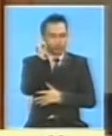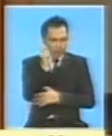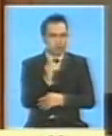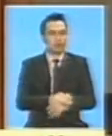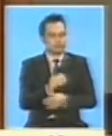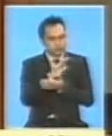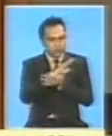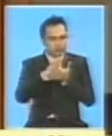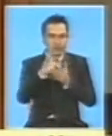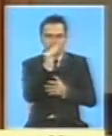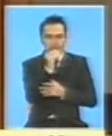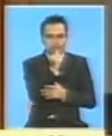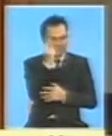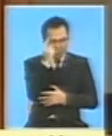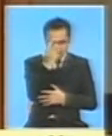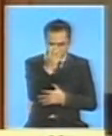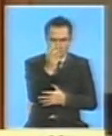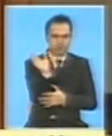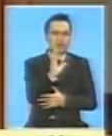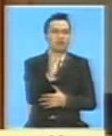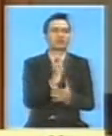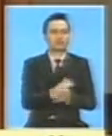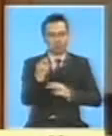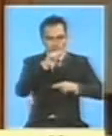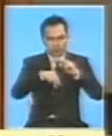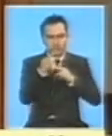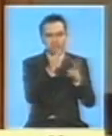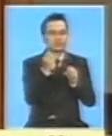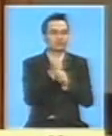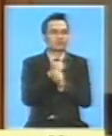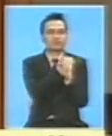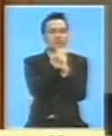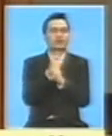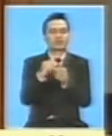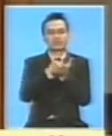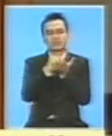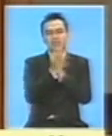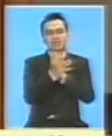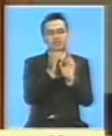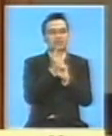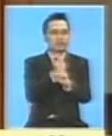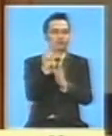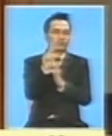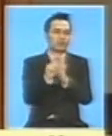อยนะหงุดหงิดไม่ได้ต้องหามาตรการป้องกันเพิ่มเติมให้มากกว่าการแก้ไขด้วยกฎหมายนะครับ